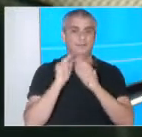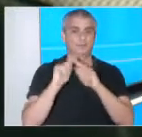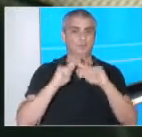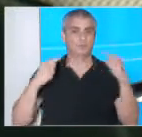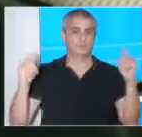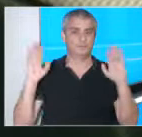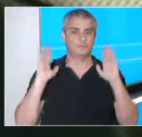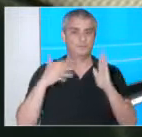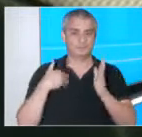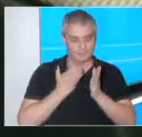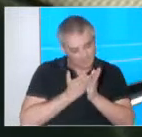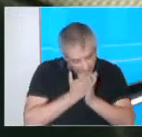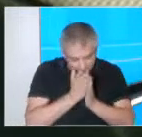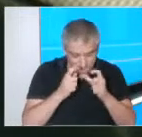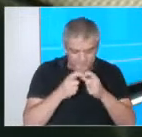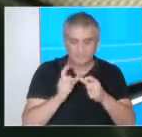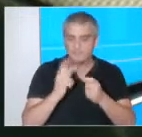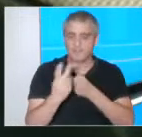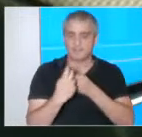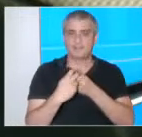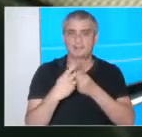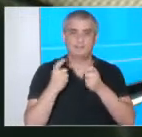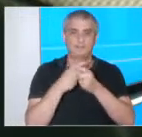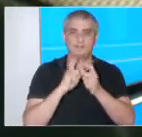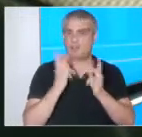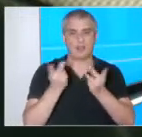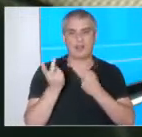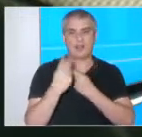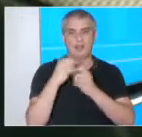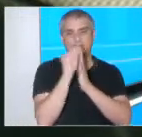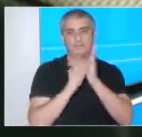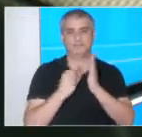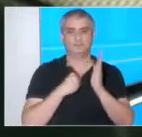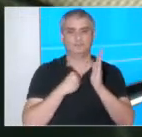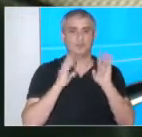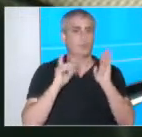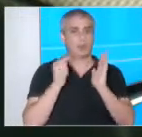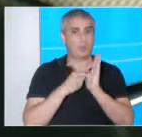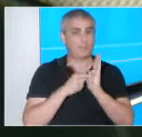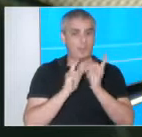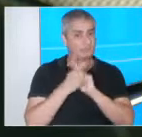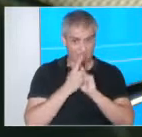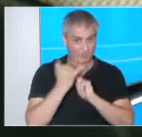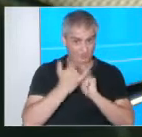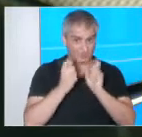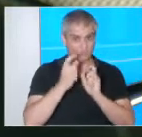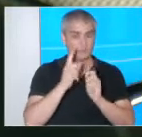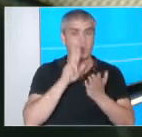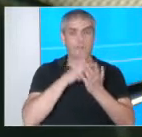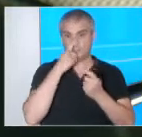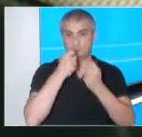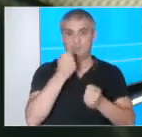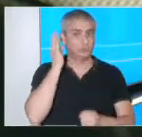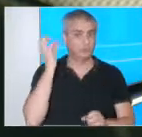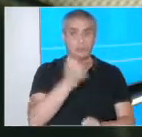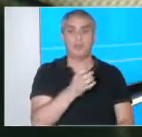כאלה וכאלה. יש לנו סטנץ את מי אנחנו מכניסים. ולא קל להיכנס לרשימה אצלנו, לא בגלל שלא מתחלפים, התחלפו. אולי בג"ץ יכפה עליכם